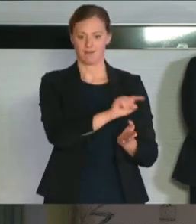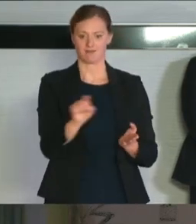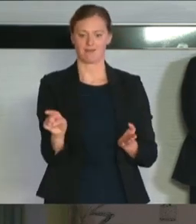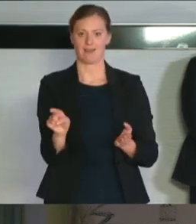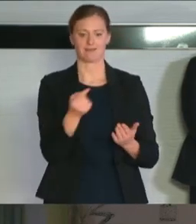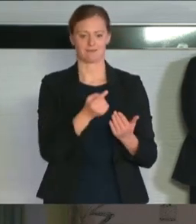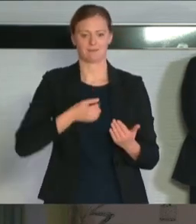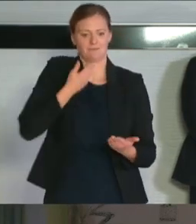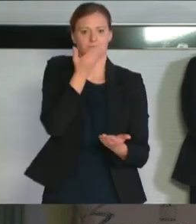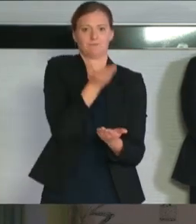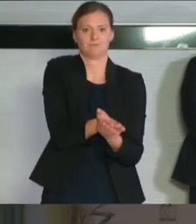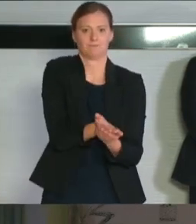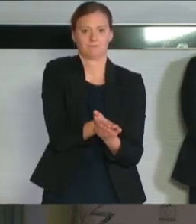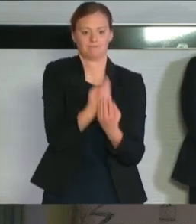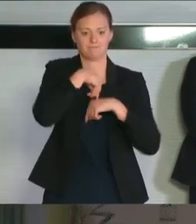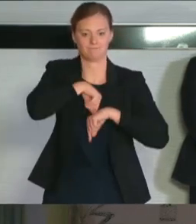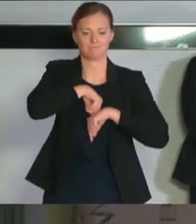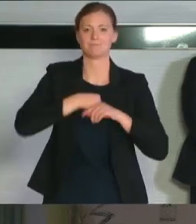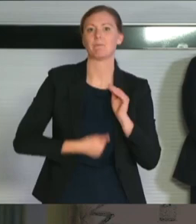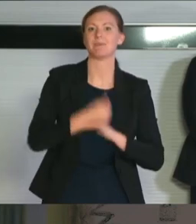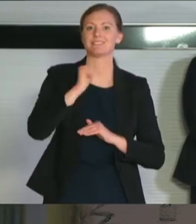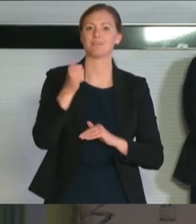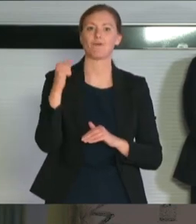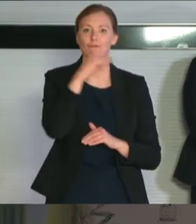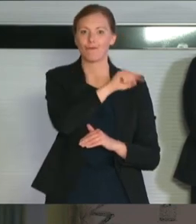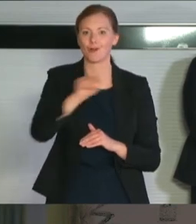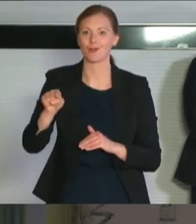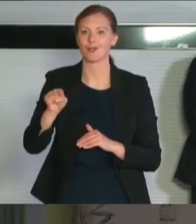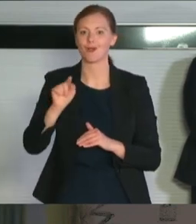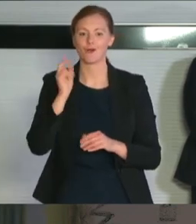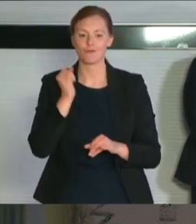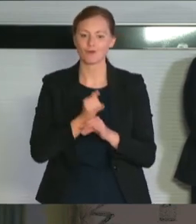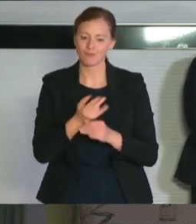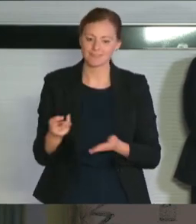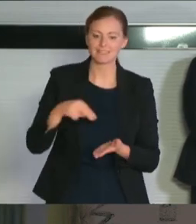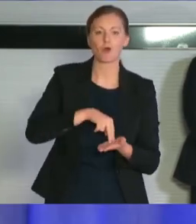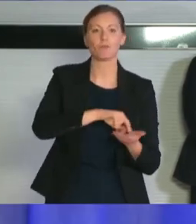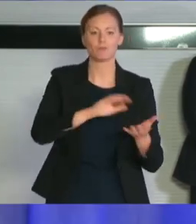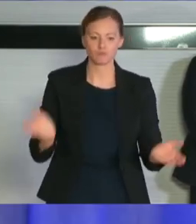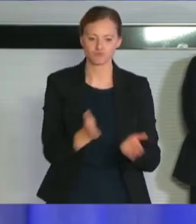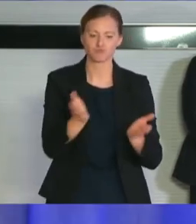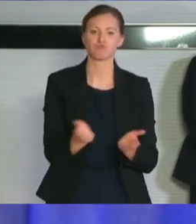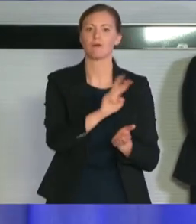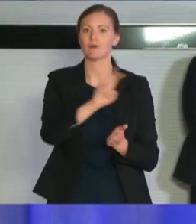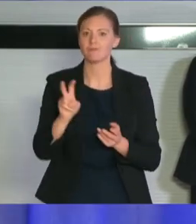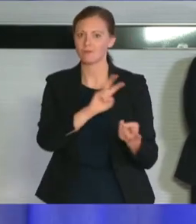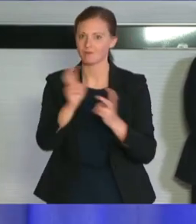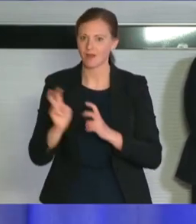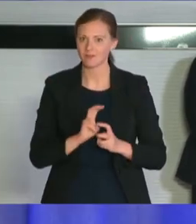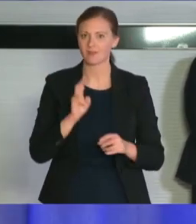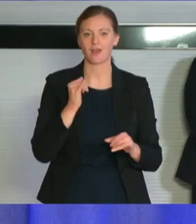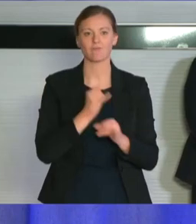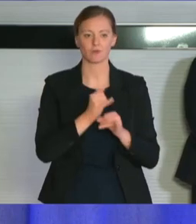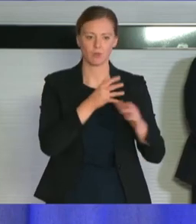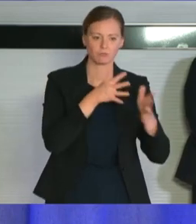får frem noe av det beste i folk rundt omkring. Hvordan folk stiller opp for hverandre. Hvordan folk gjør små og store jobber for andre som